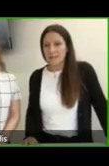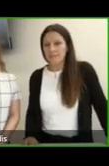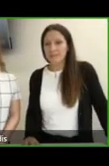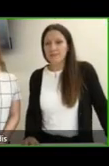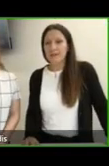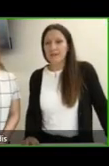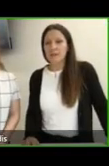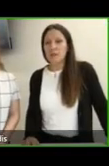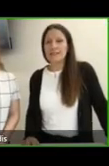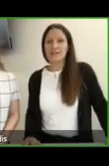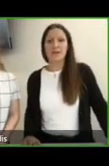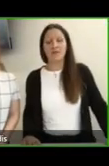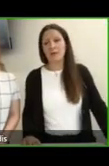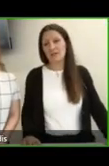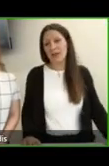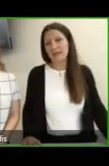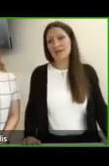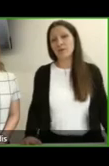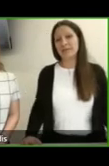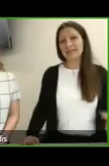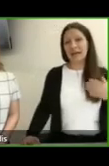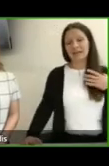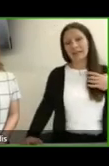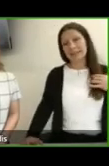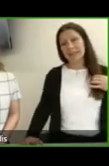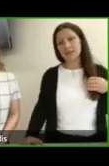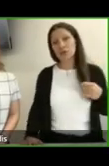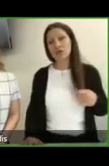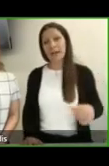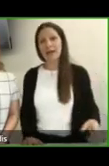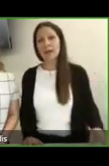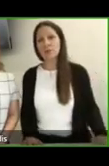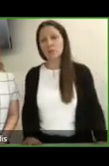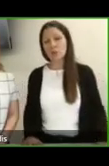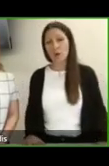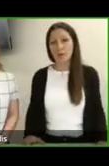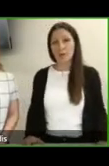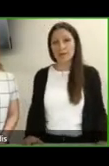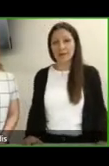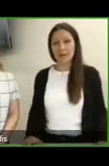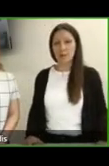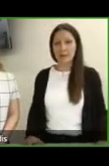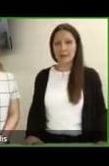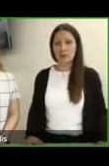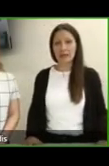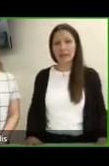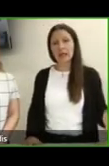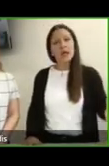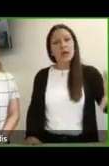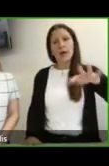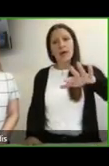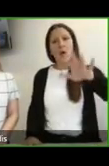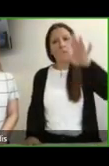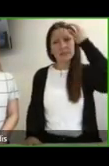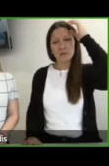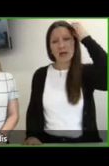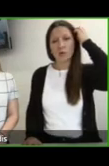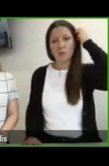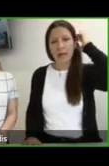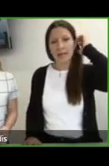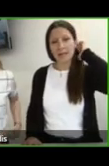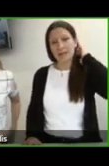a réussi à être bien qu'on a. Oui, c'est ça. Dans le fond, l'éducation aux médias, là, ça touche vraiment beaucoup de composantes de la compétence numérique. On les